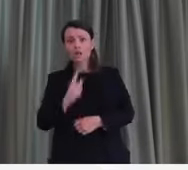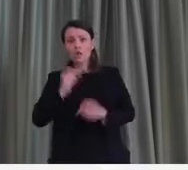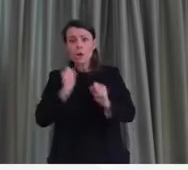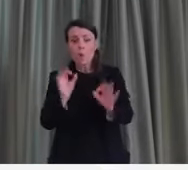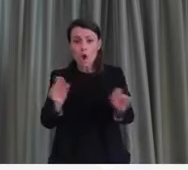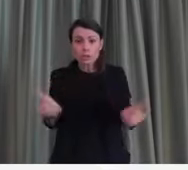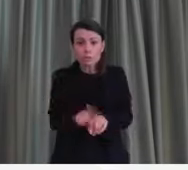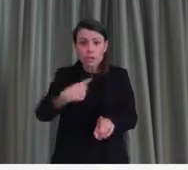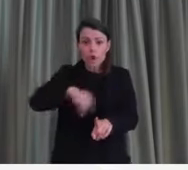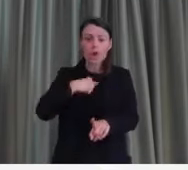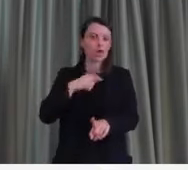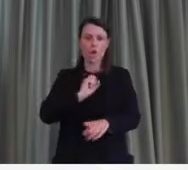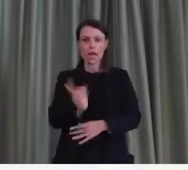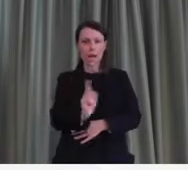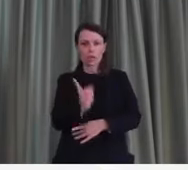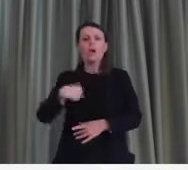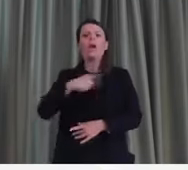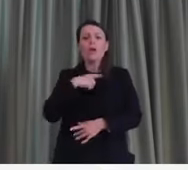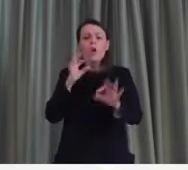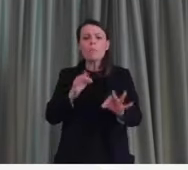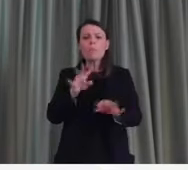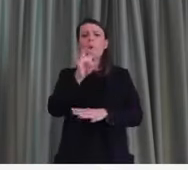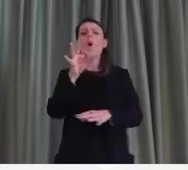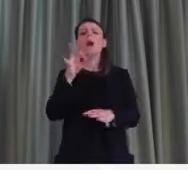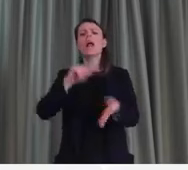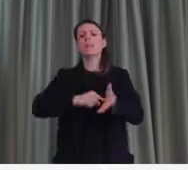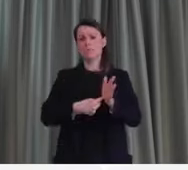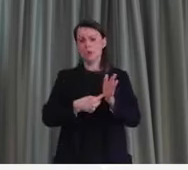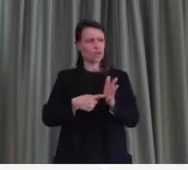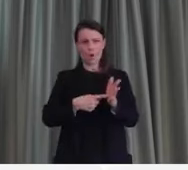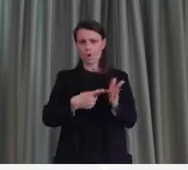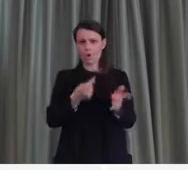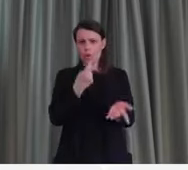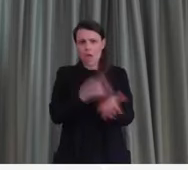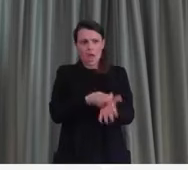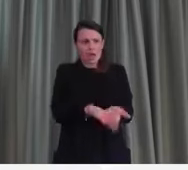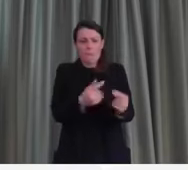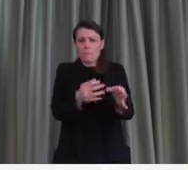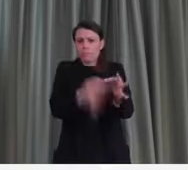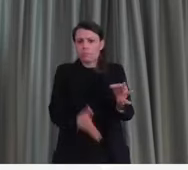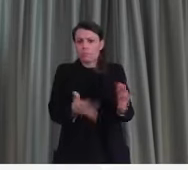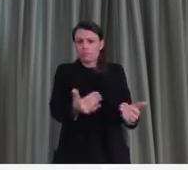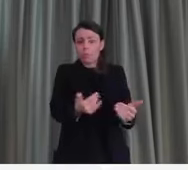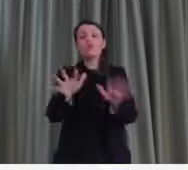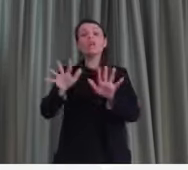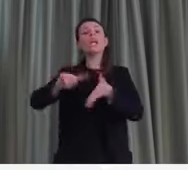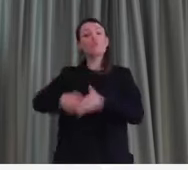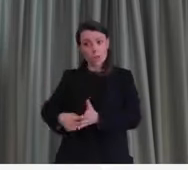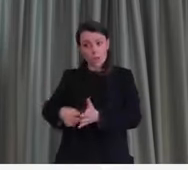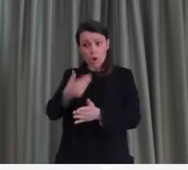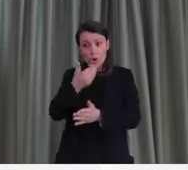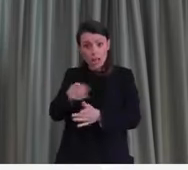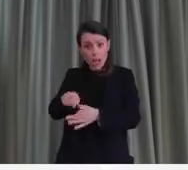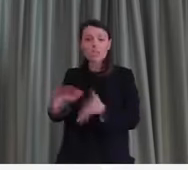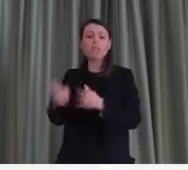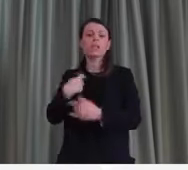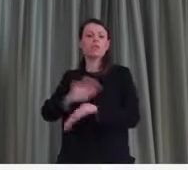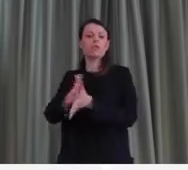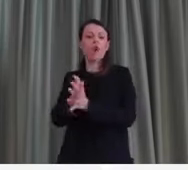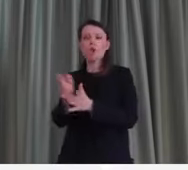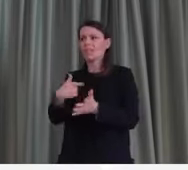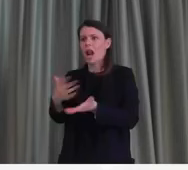milioni per acquistare proprio certi ci serviva nell'immediatezza e altri 10 milioni per stipulare tutti quei contratti che servono